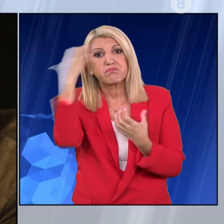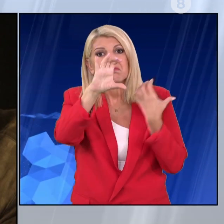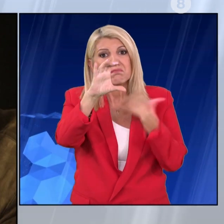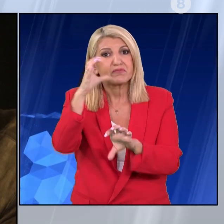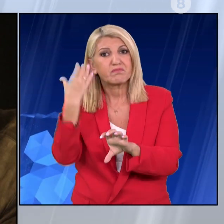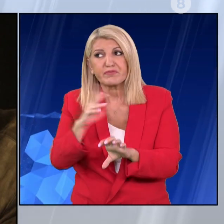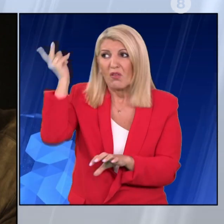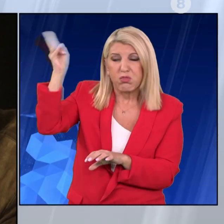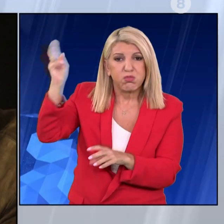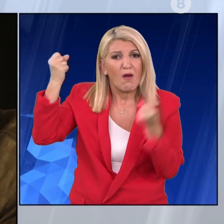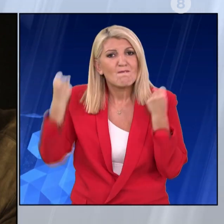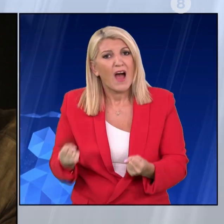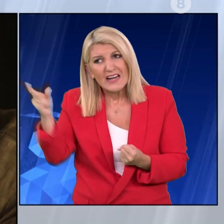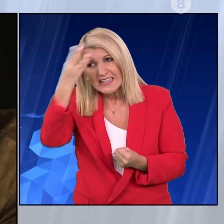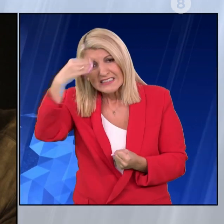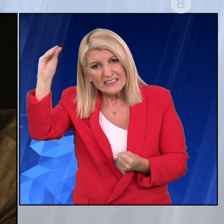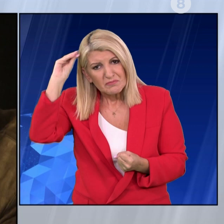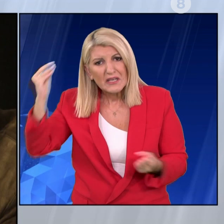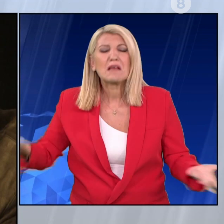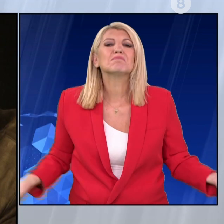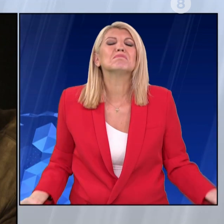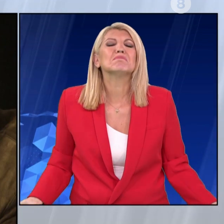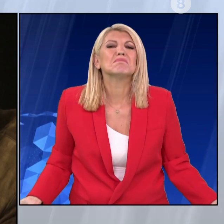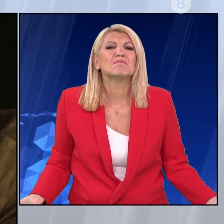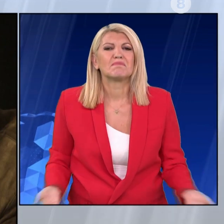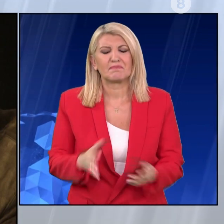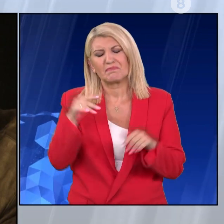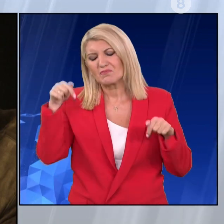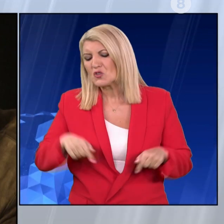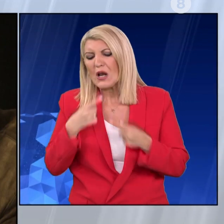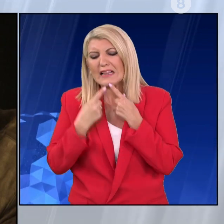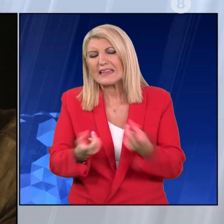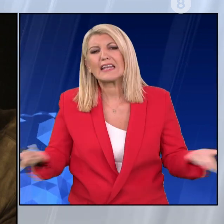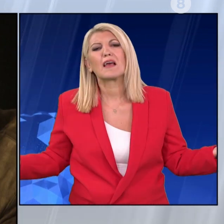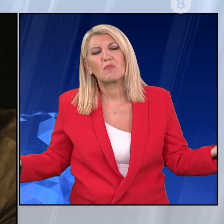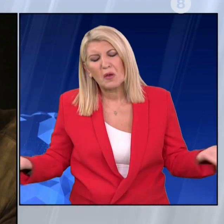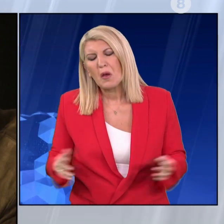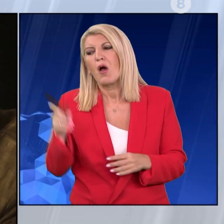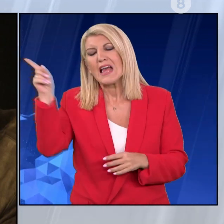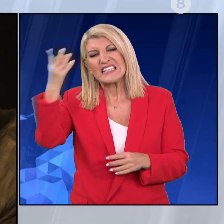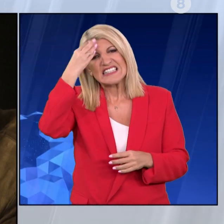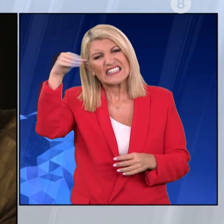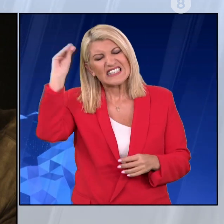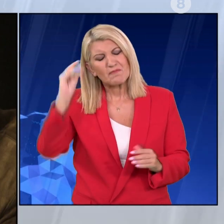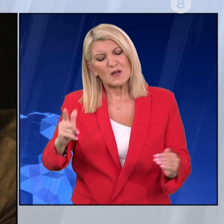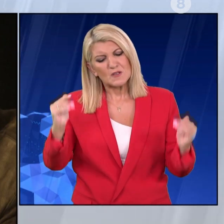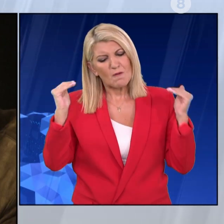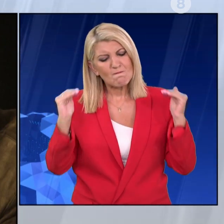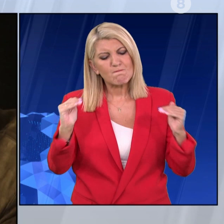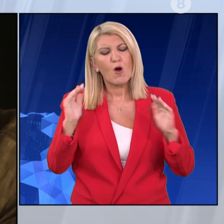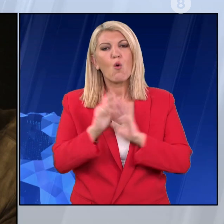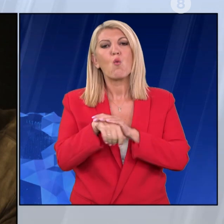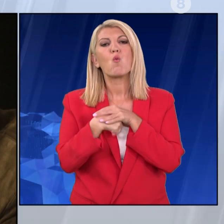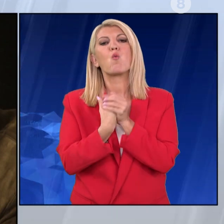την πόρτα στο νέο κύμα του συριζα αλλά τη βρύση για να γεμίσει την μπανιέρα του ο τσίπρας δήλωσε ότι θα παραμείνει και παραμένει στεγανά ουδέτερος